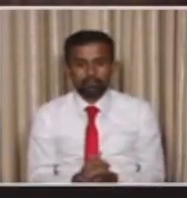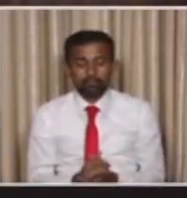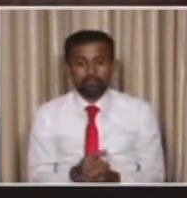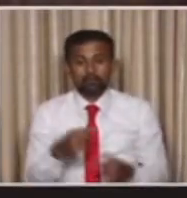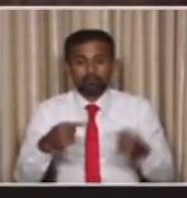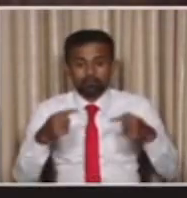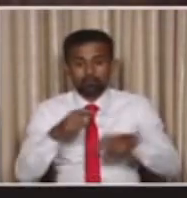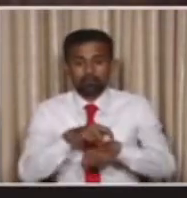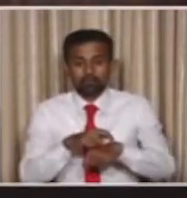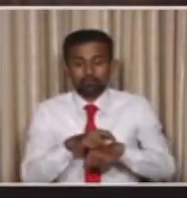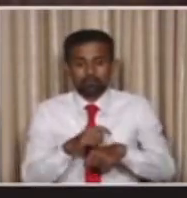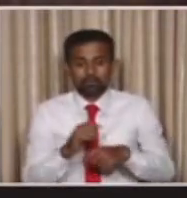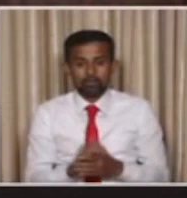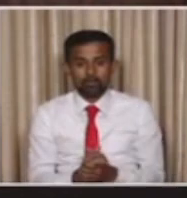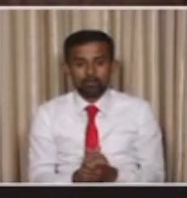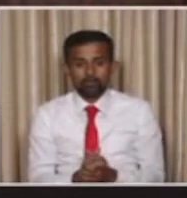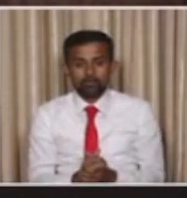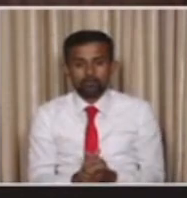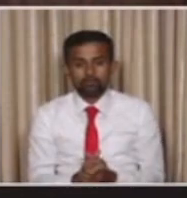වෙනවා විවාදයට තව කෑ ගහන්න